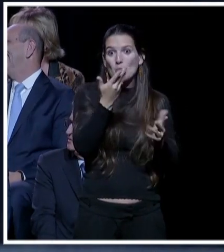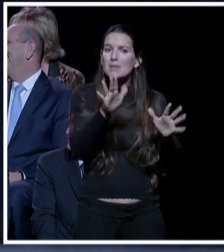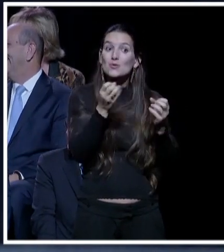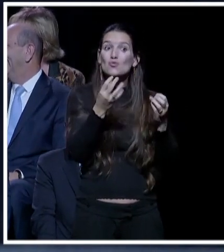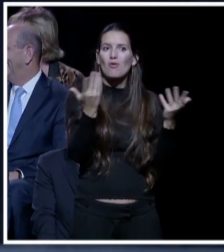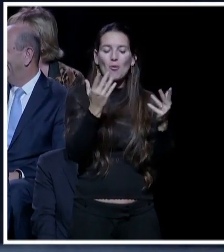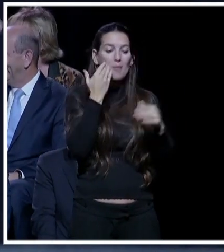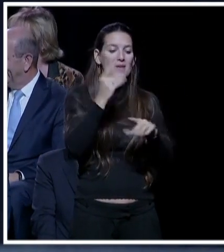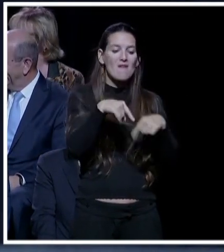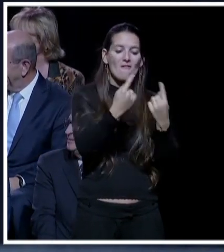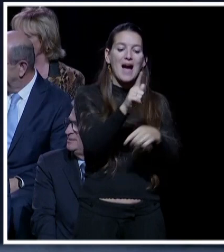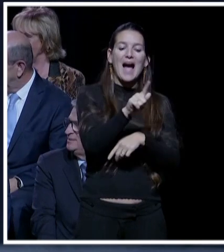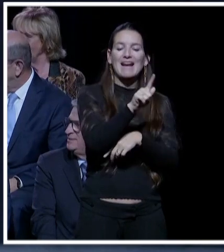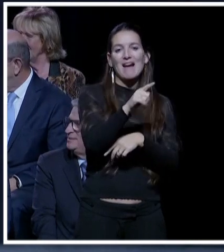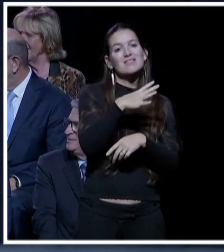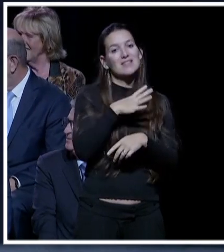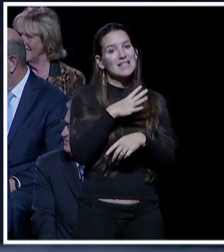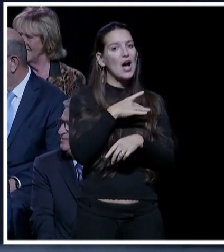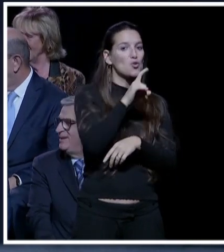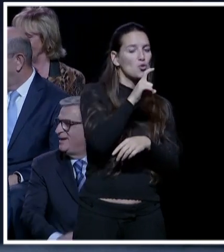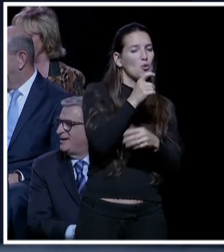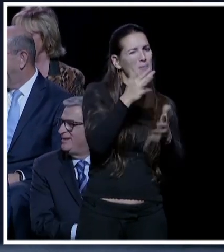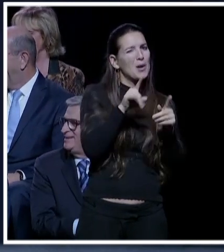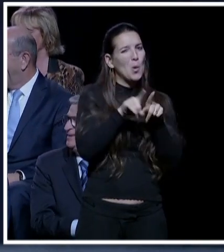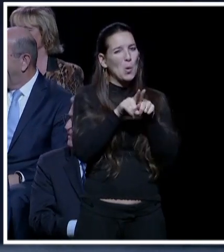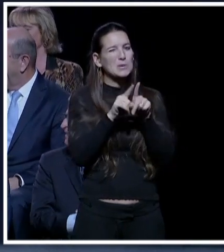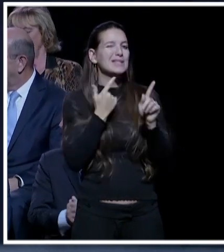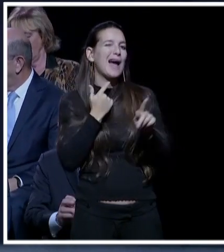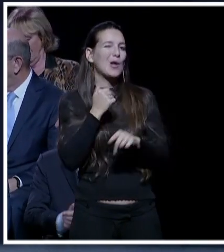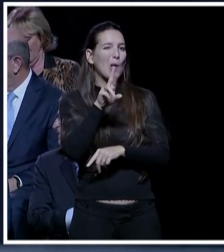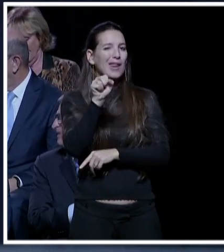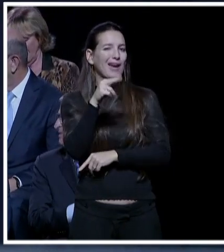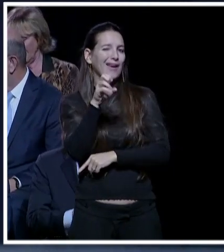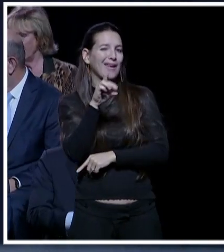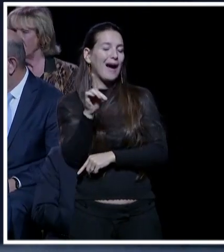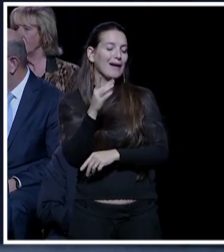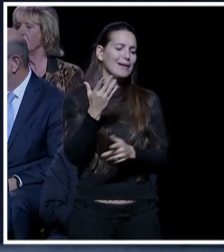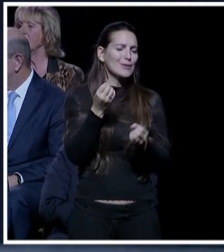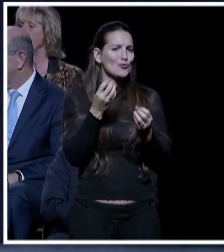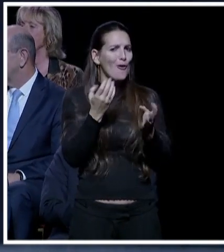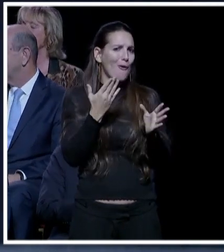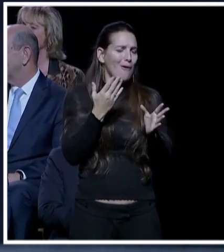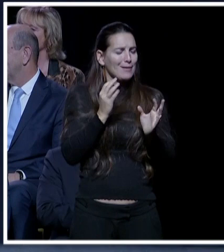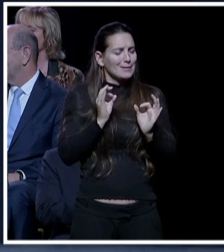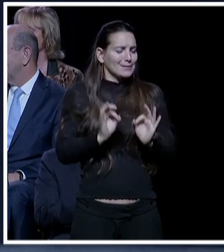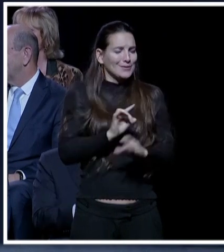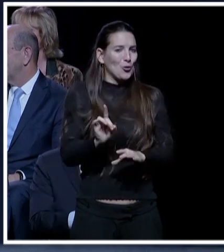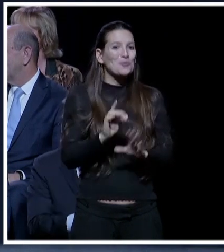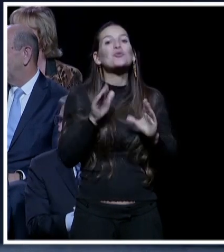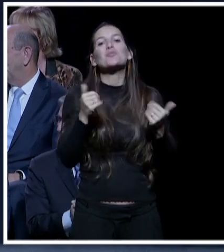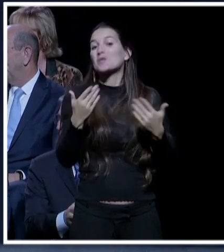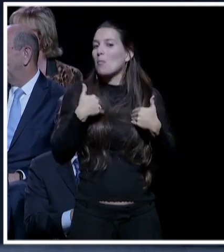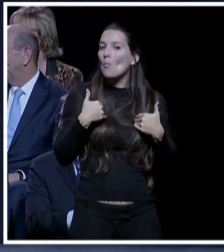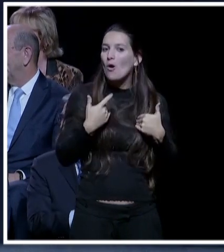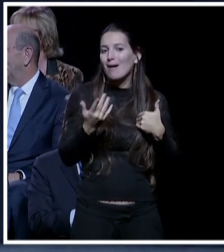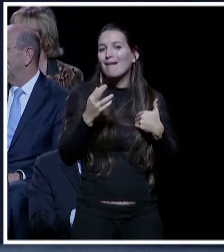Garce, il y a de l'eau, mais il y a du Ricard aussi ou du pastis, voilà. Et ce n'est pas très raisonnable. Donc, comme je ne bois pas, en tout cas